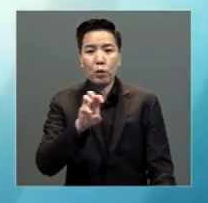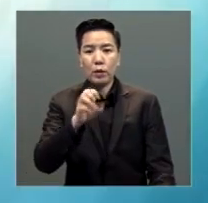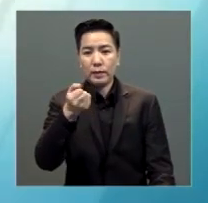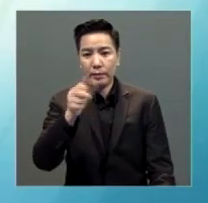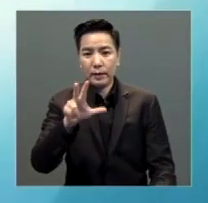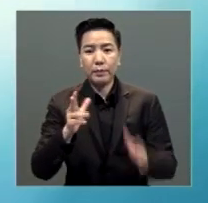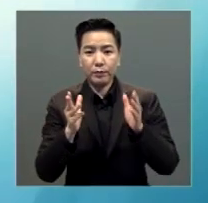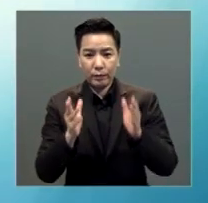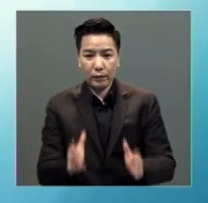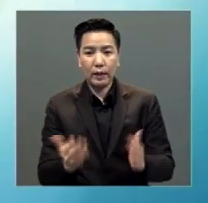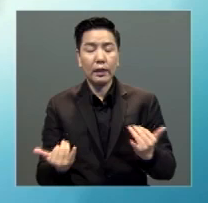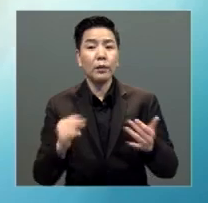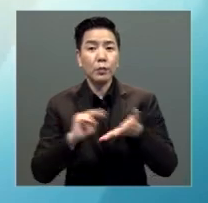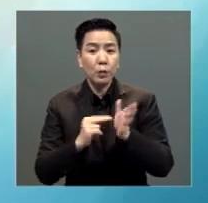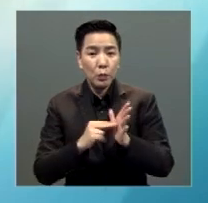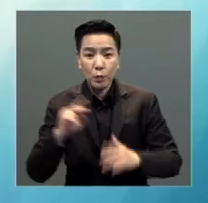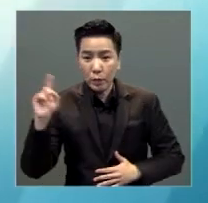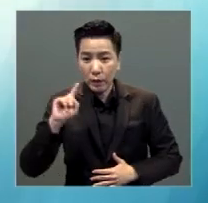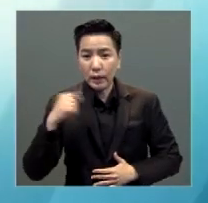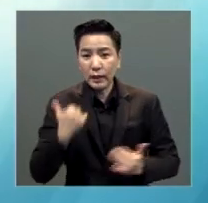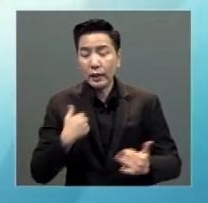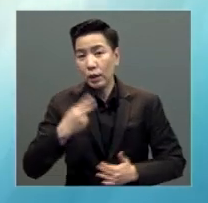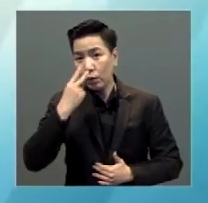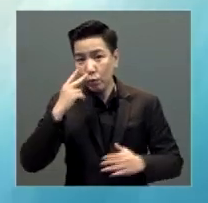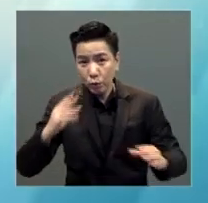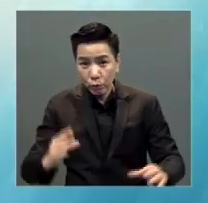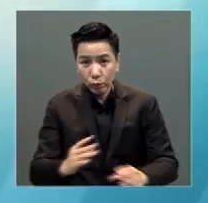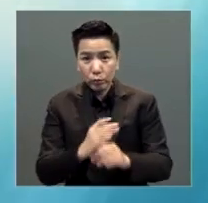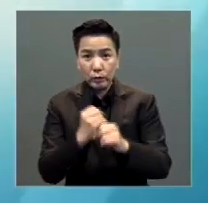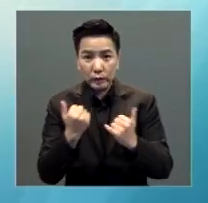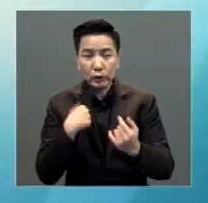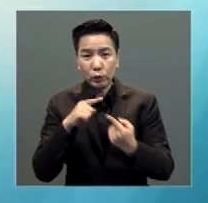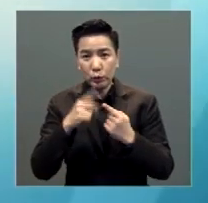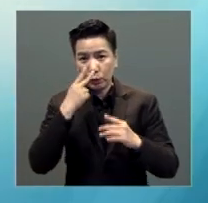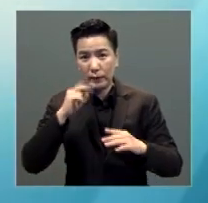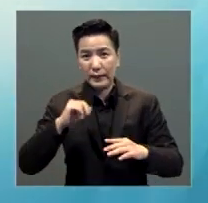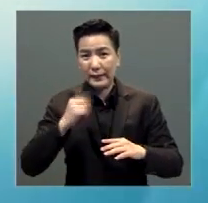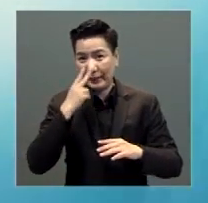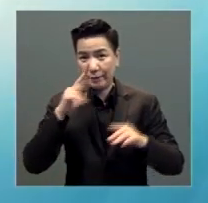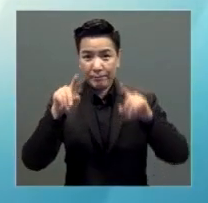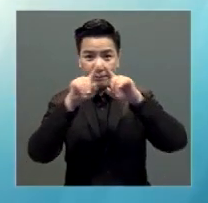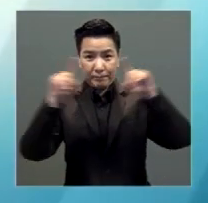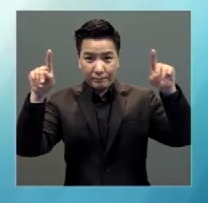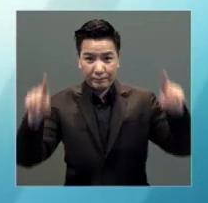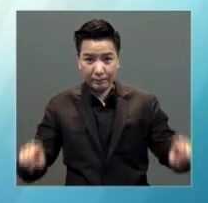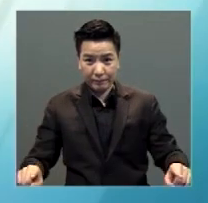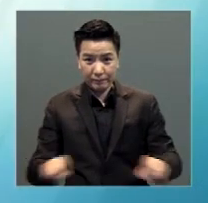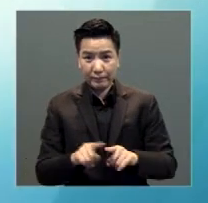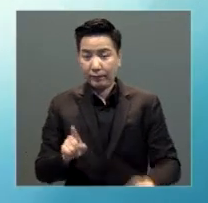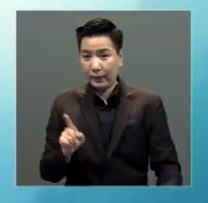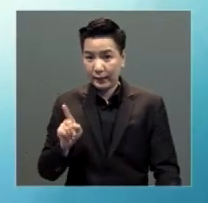2,613 รายนะครับตรงนี้ก็จะเห็นภาพว่าทางซ้ายมือนะครับที่จะให้ข้อความ